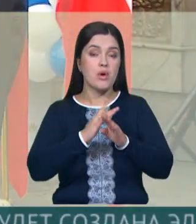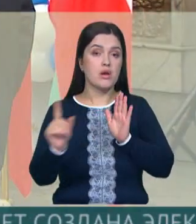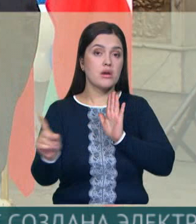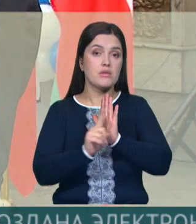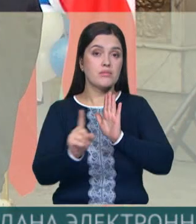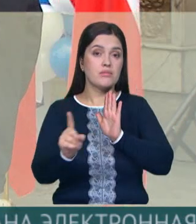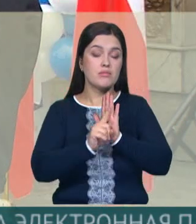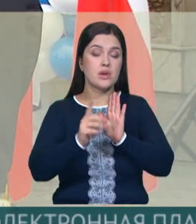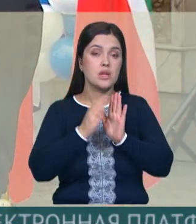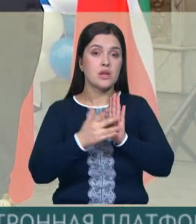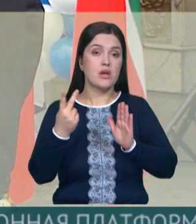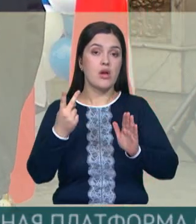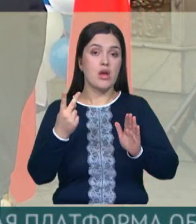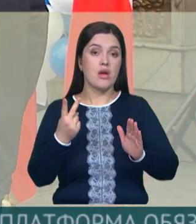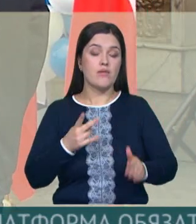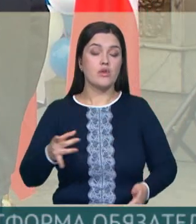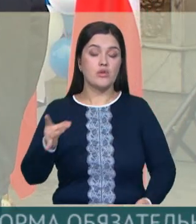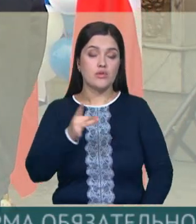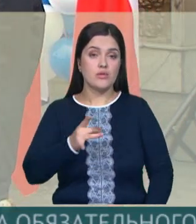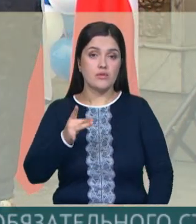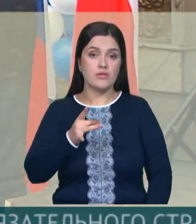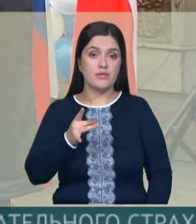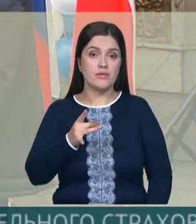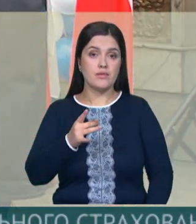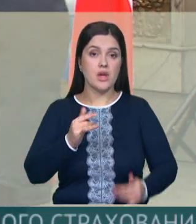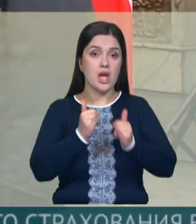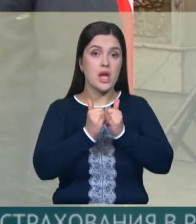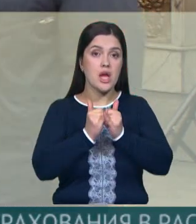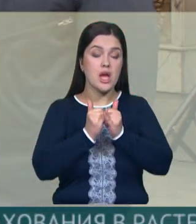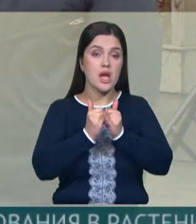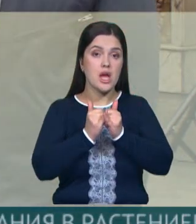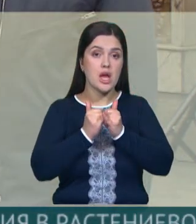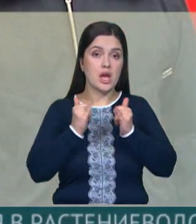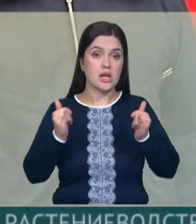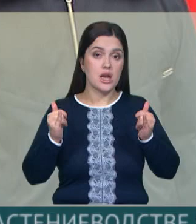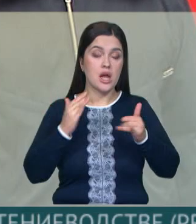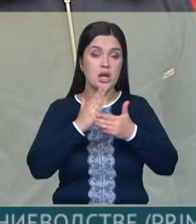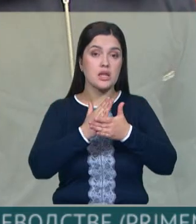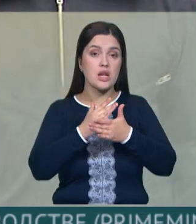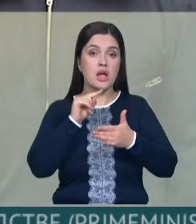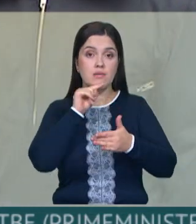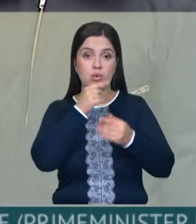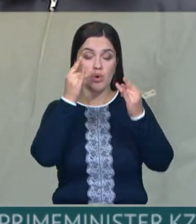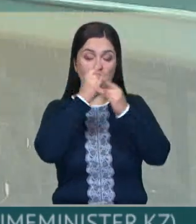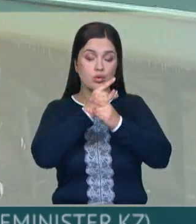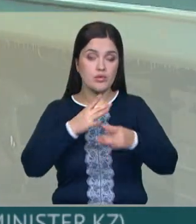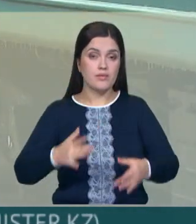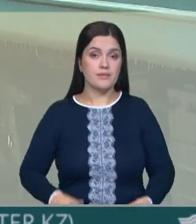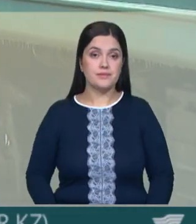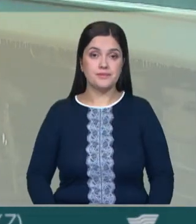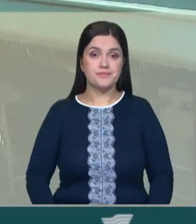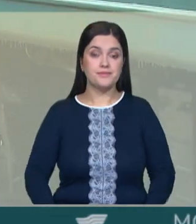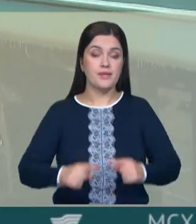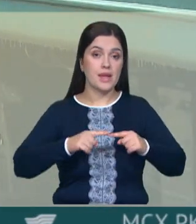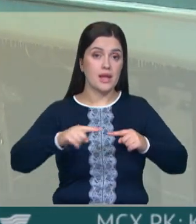республик и для развития дальнейших экономических, культурных и чисто общечеловеческих контактов.